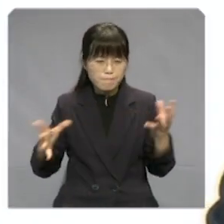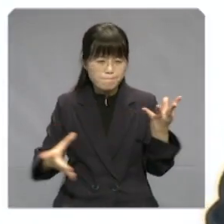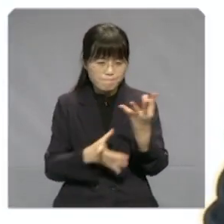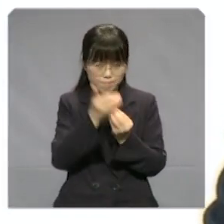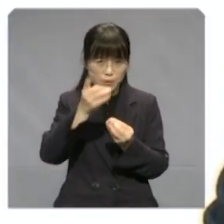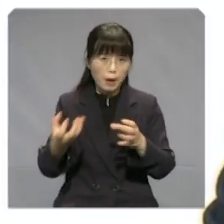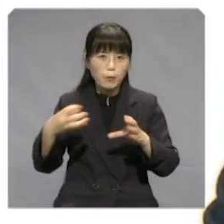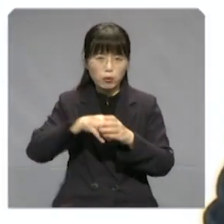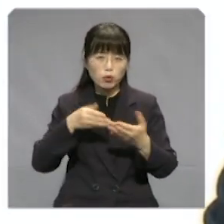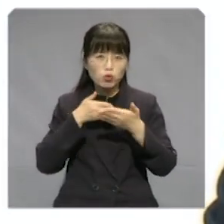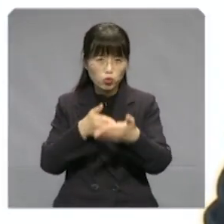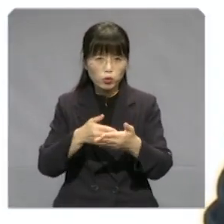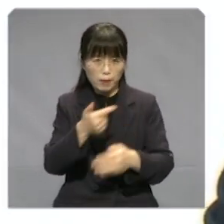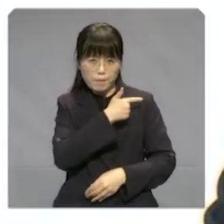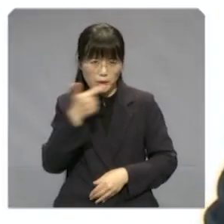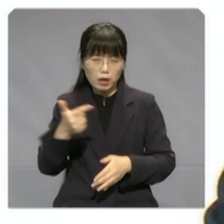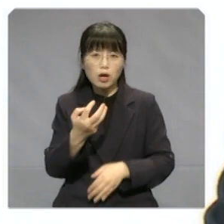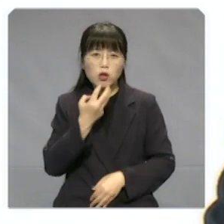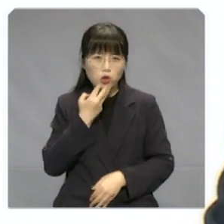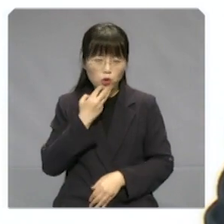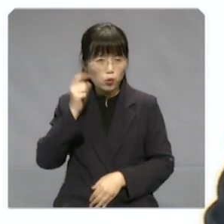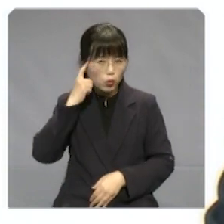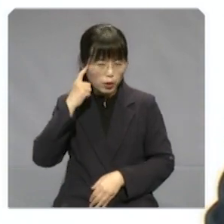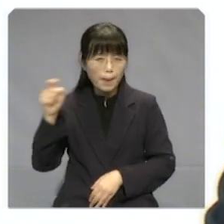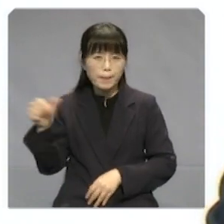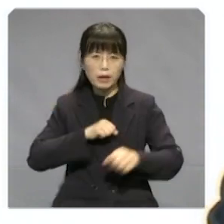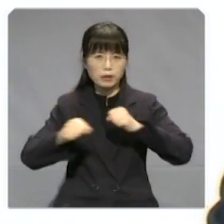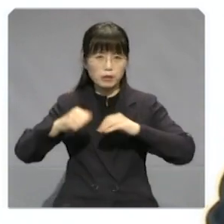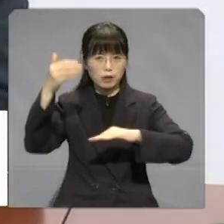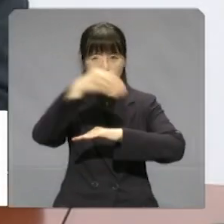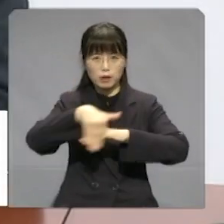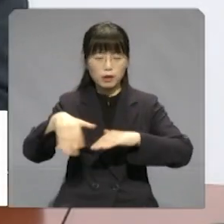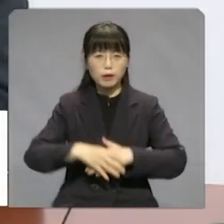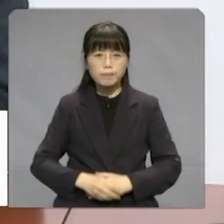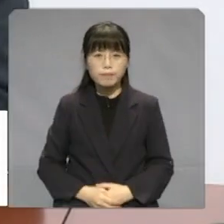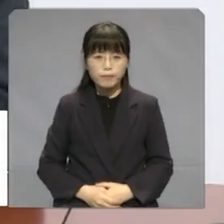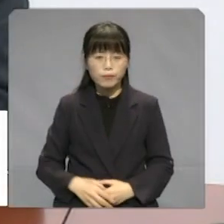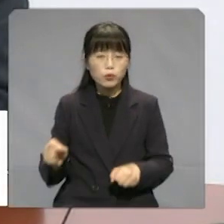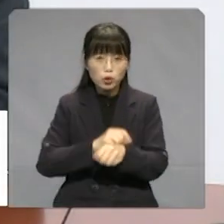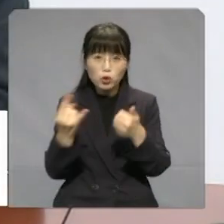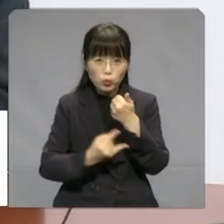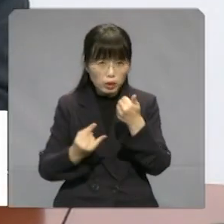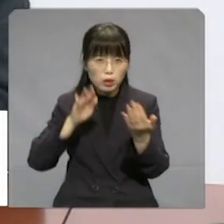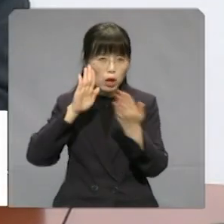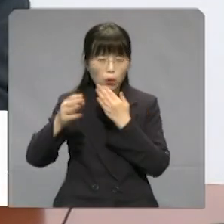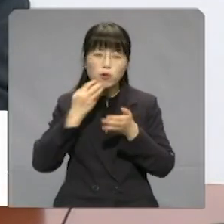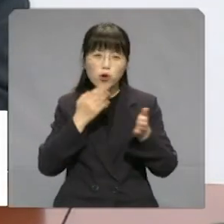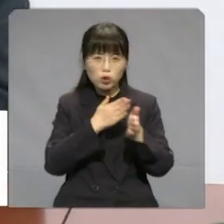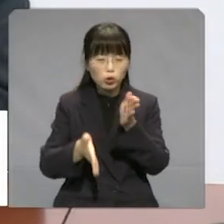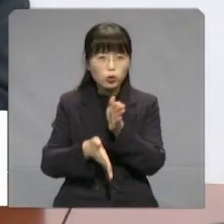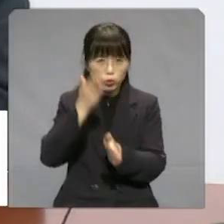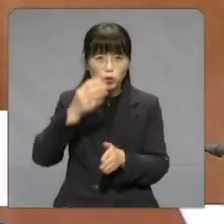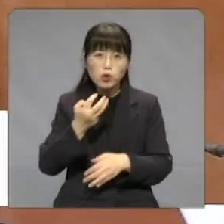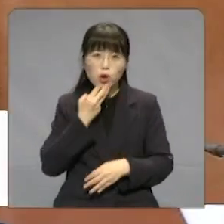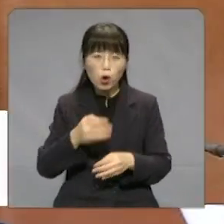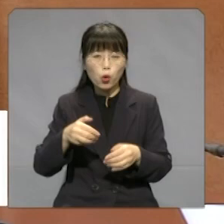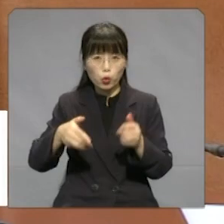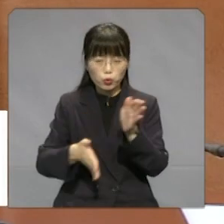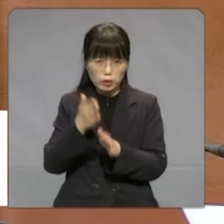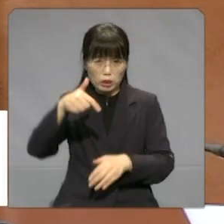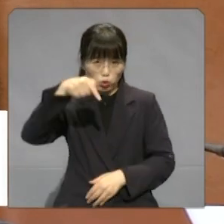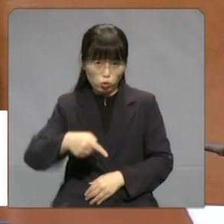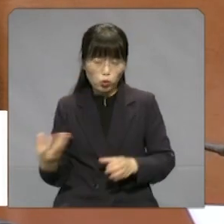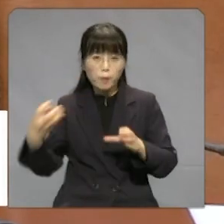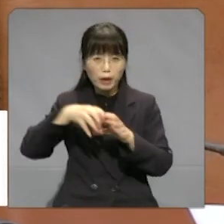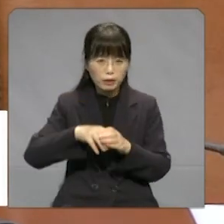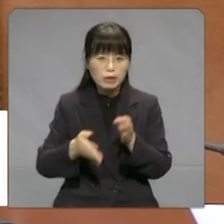한꺼번에 편입을 추진해 메가 서울 구상에 속도를 낼 예정입니다. 특위는 또 향후 경기도 도시들이 서울시 구로